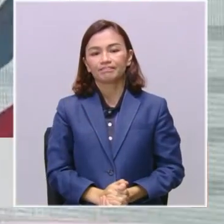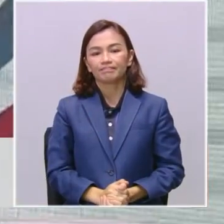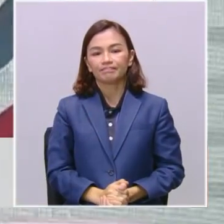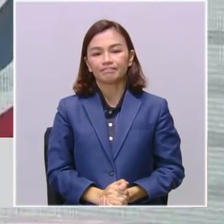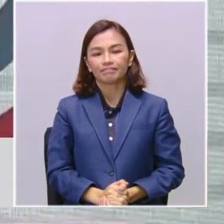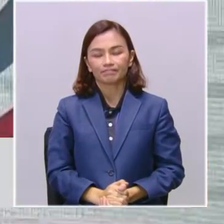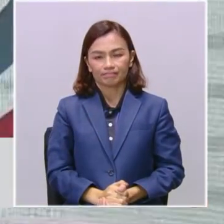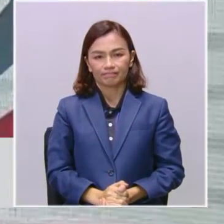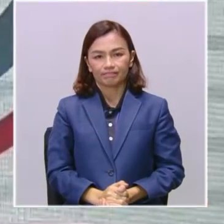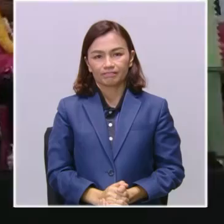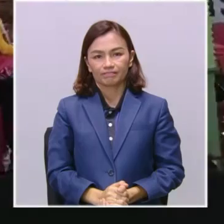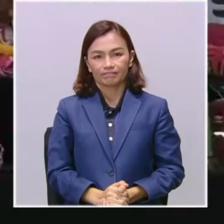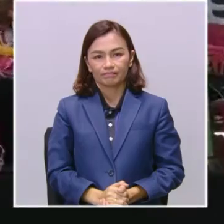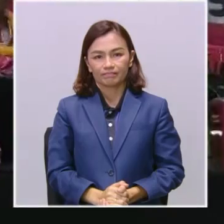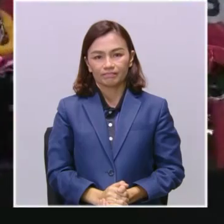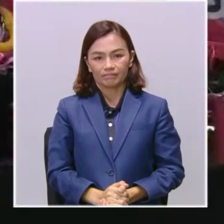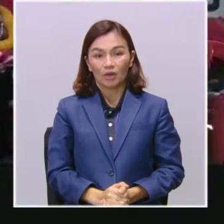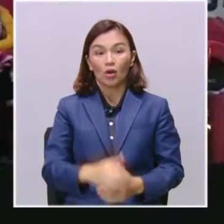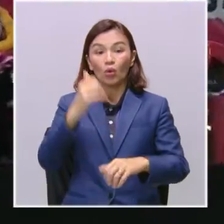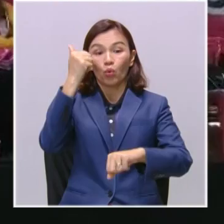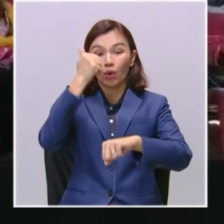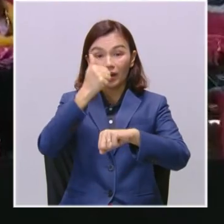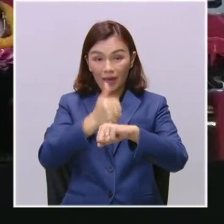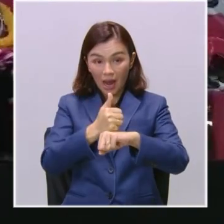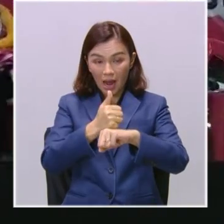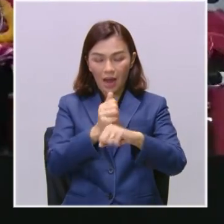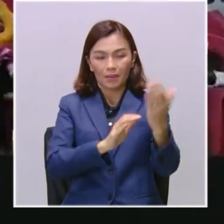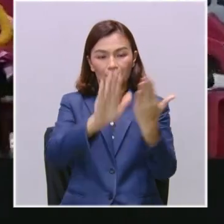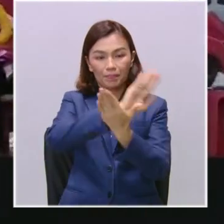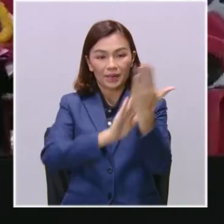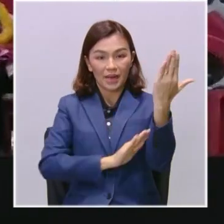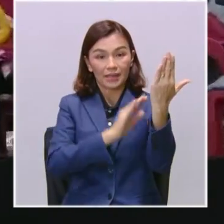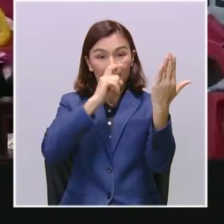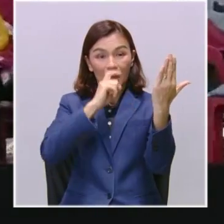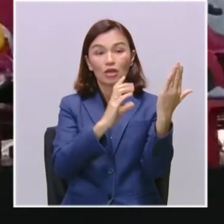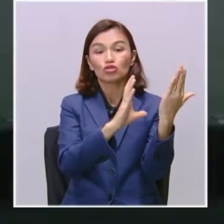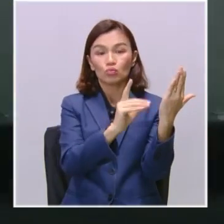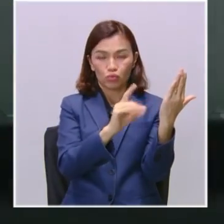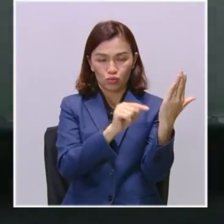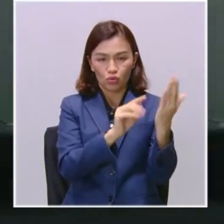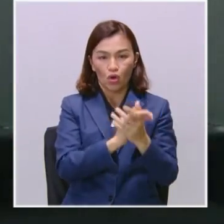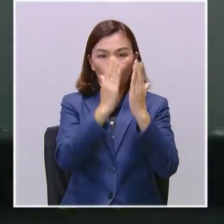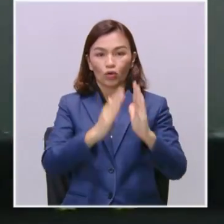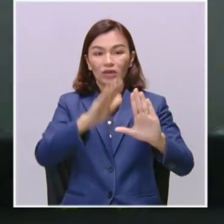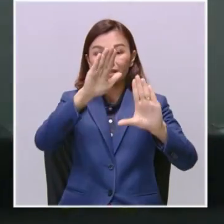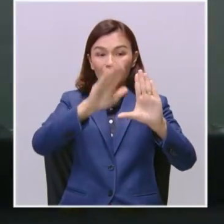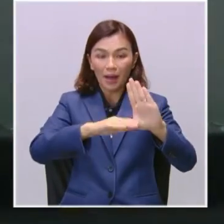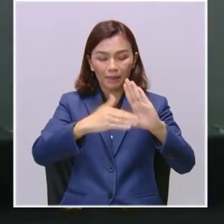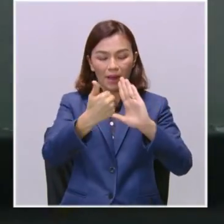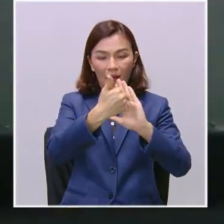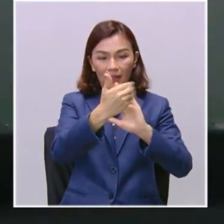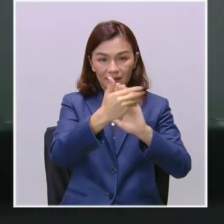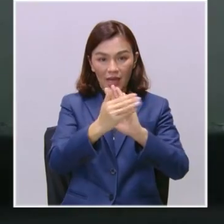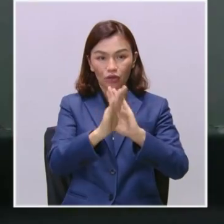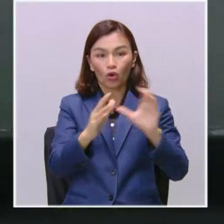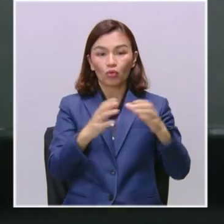ะนายวราวุฒิศิลปะอาชาหัวหน้าพรรคชาติไทยพัฒนาพร้อมด้วยแกนนำพรรคและว่าที่ผู้สมัครส.ส.ภาคอีสานของพรร